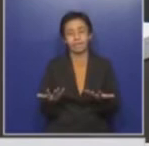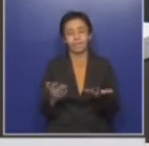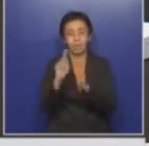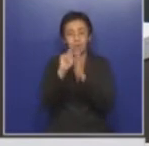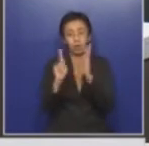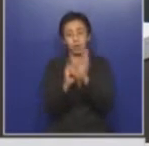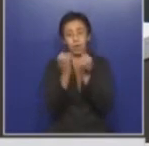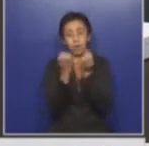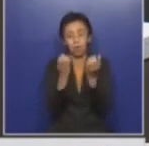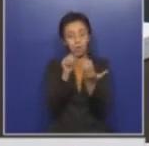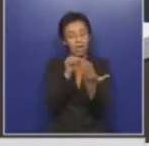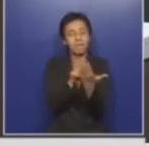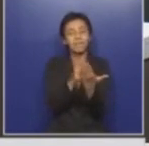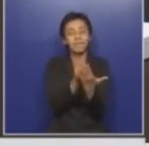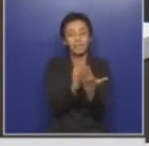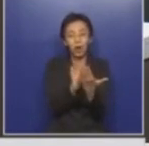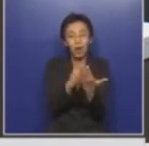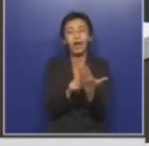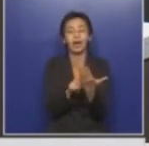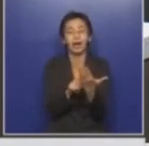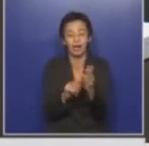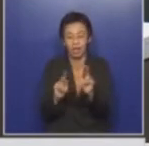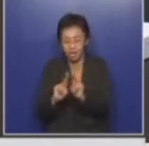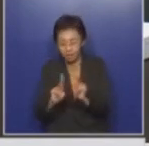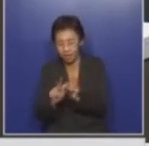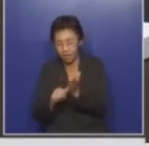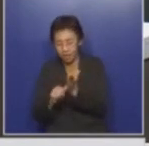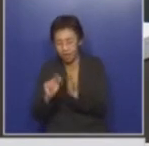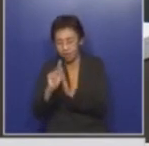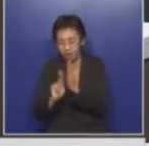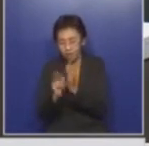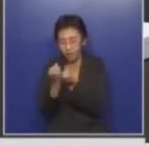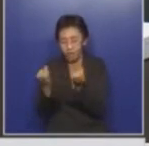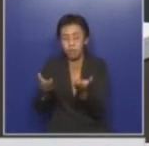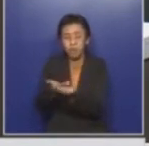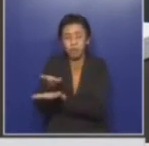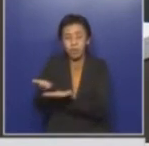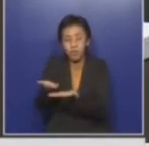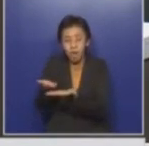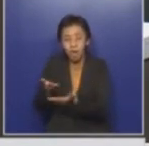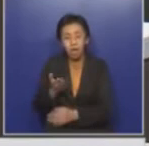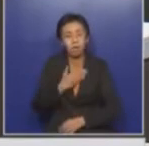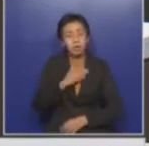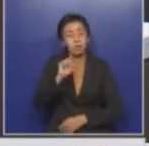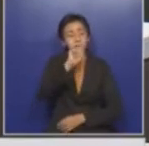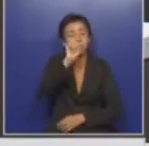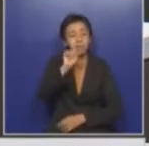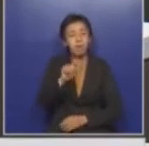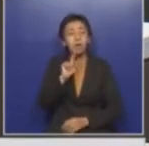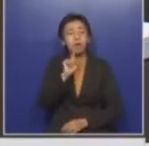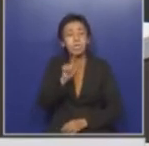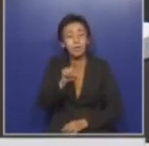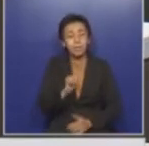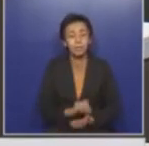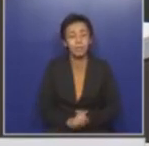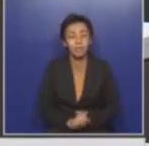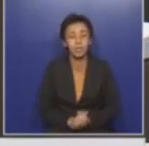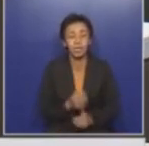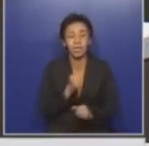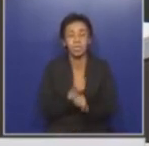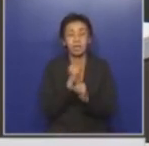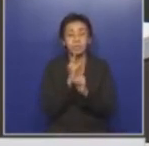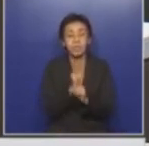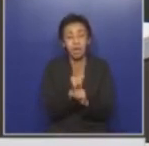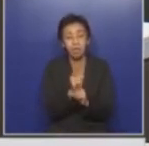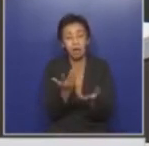แบบนั้นก็เป็นเรื่องของคณะกรรมการแก้ไขรัฐธรรมนูญต้องไปพิจารณาแต่ผมก็กลับมีคำถามด้านกลับว่าที่ท่านบอกว่าท่านจะทำตามที่ท่านพู